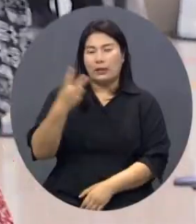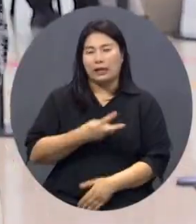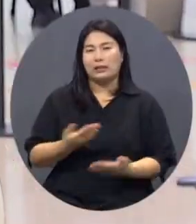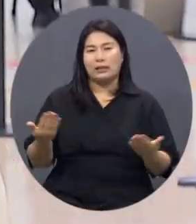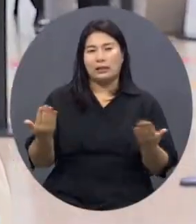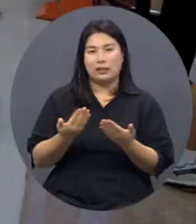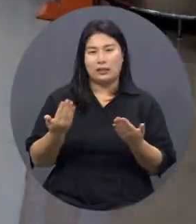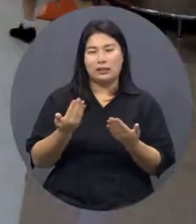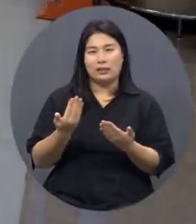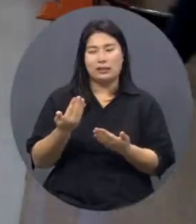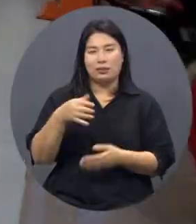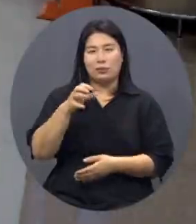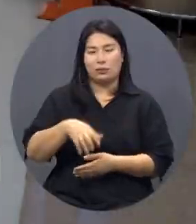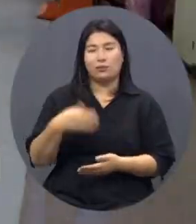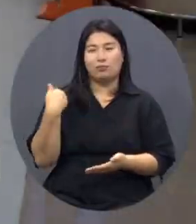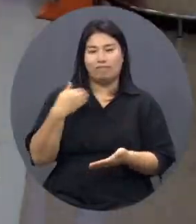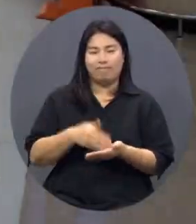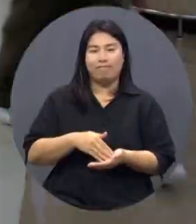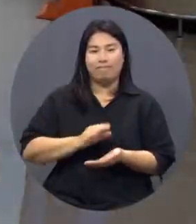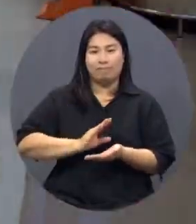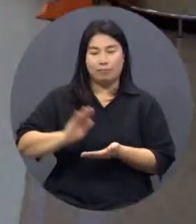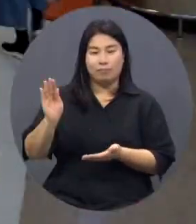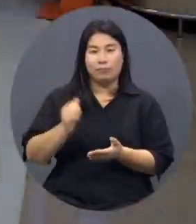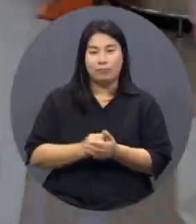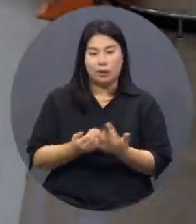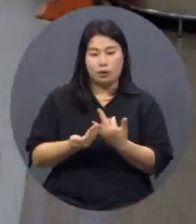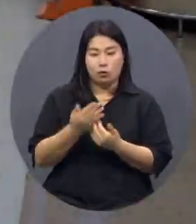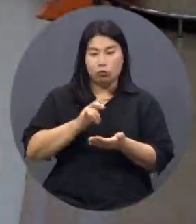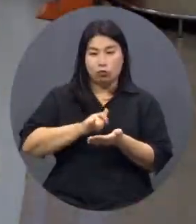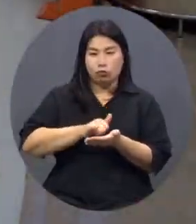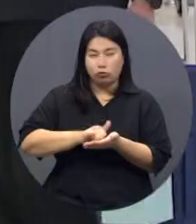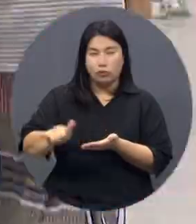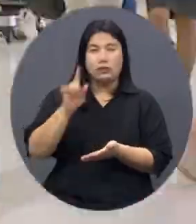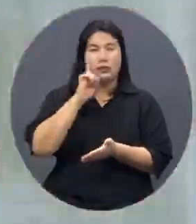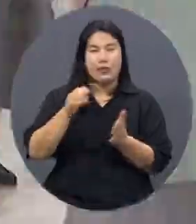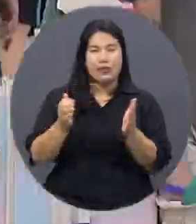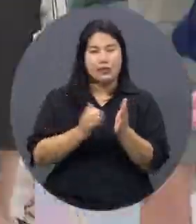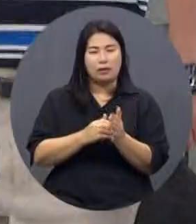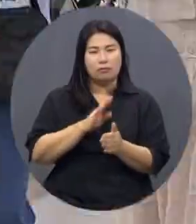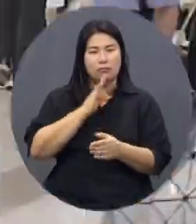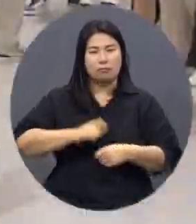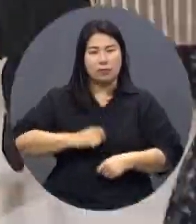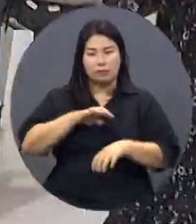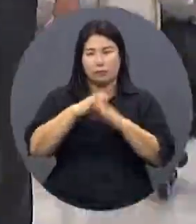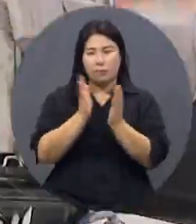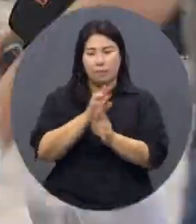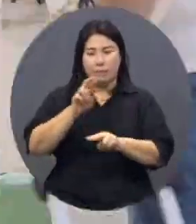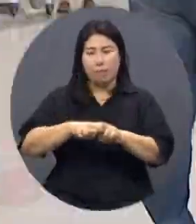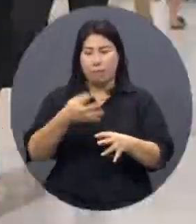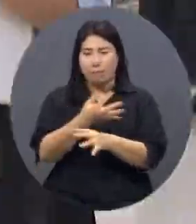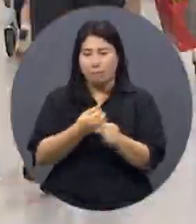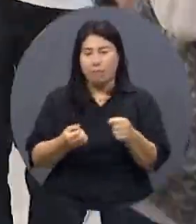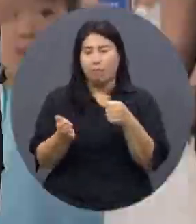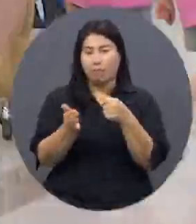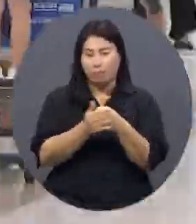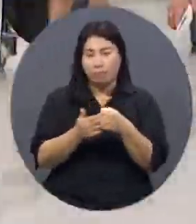일터로 향했습니다. 제주를 출발하는 항공기는 내일까지 사실상 전 좌석이 매진돼